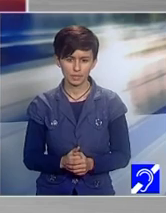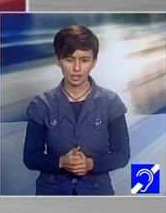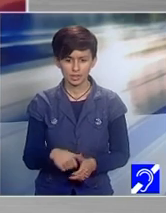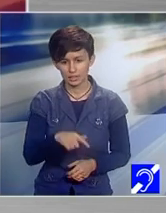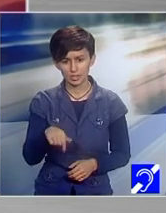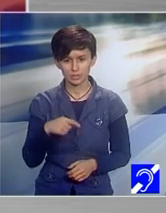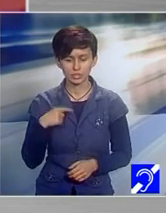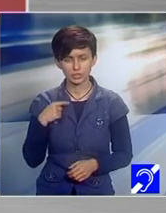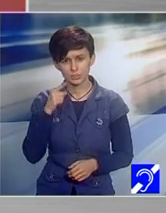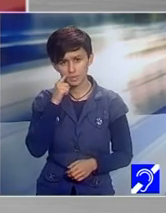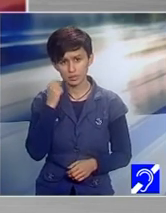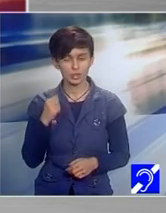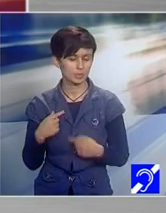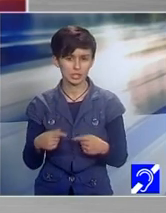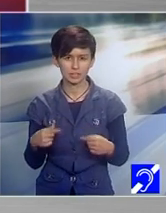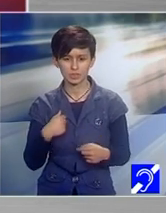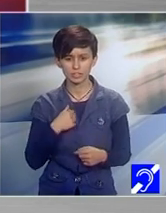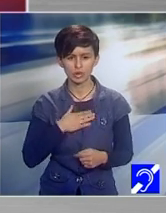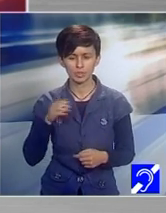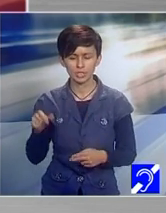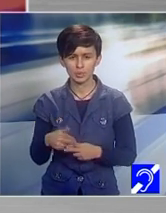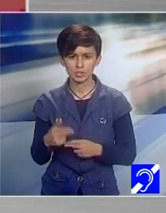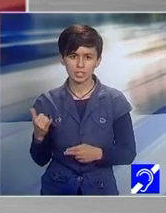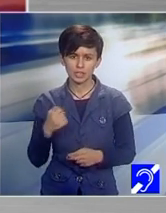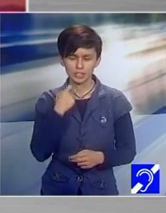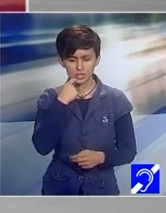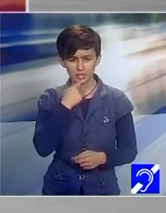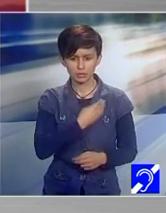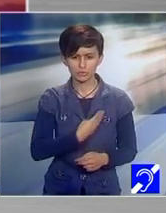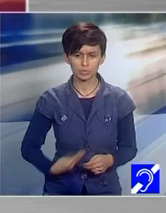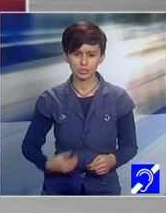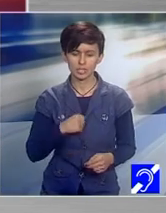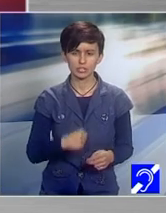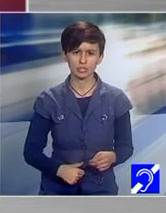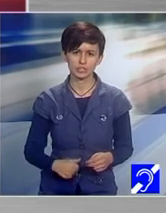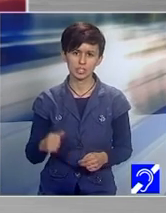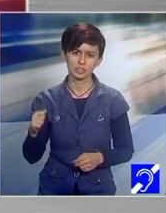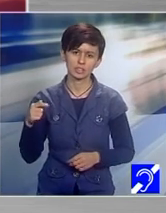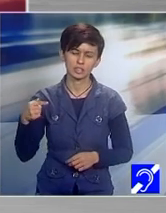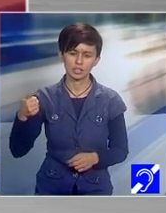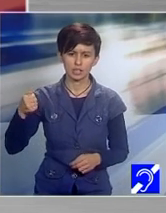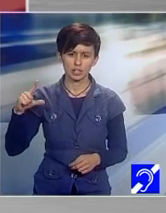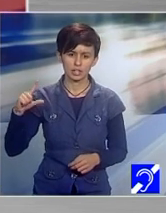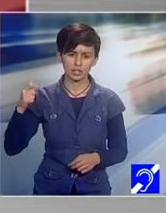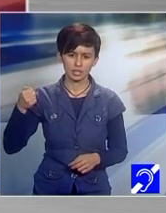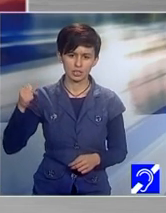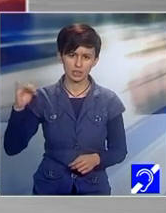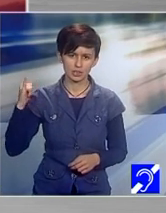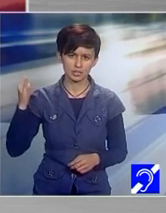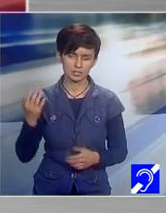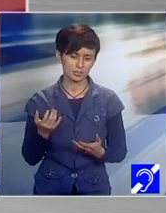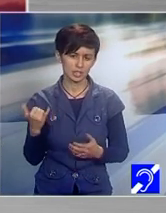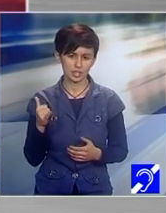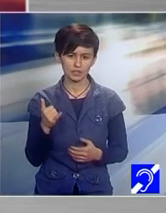firea noastră este alta. Eu am pacienți care vin din Cluj, din București, din Constanța, din Galați, din alte zone ale țării, mai ales din sus, care vin